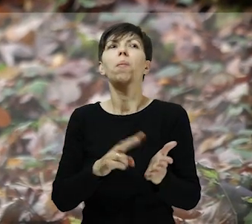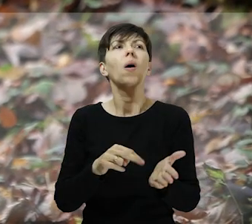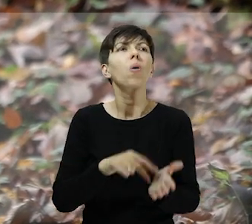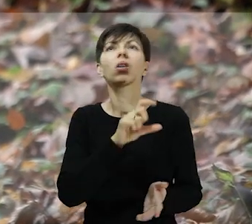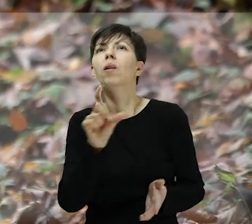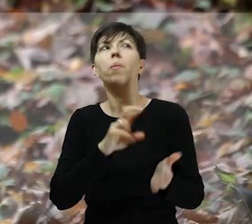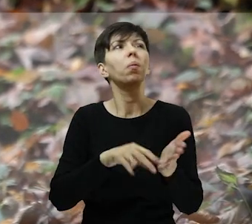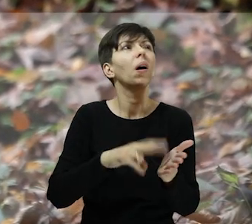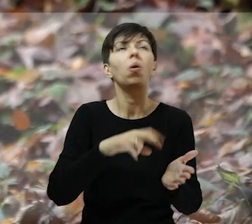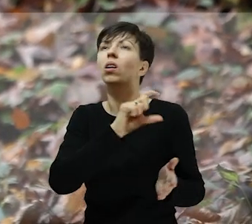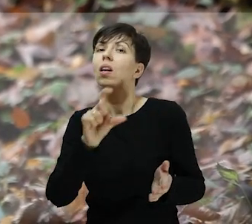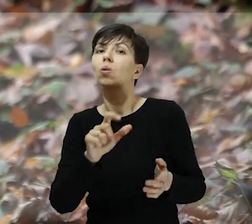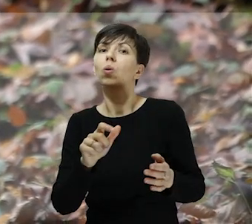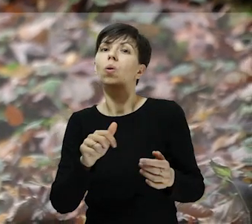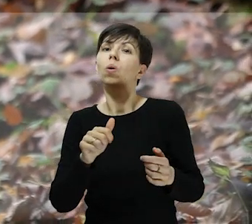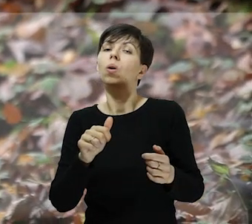czasu.